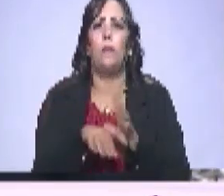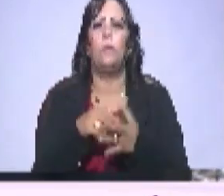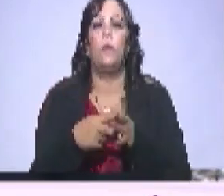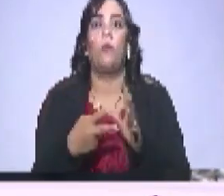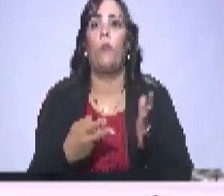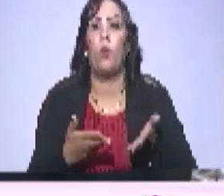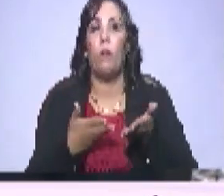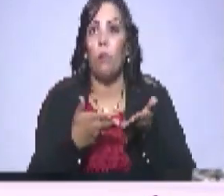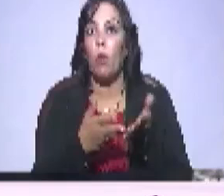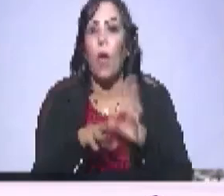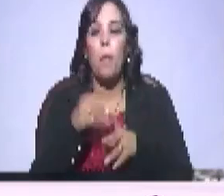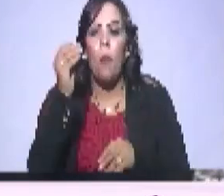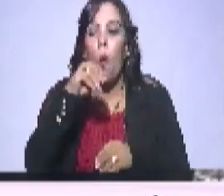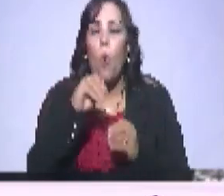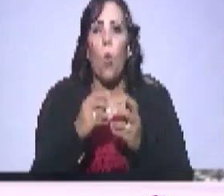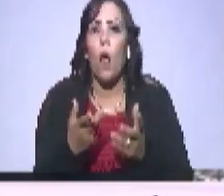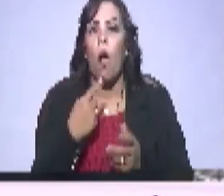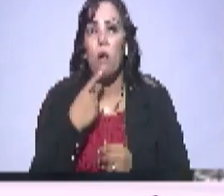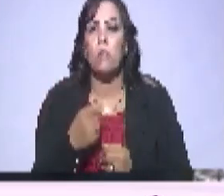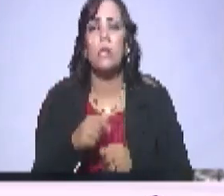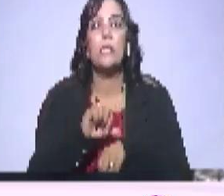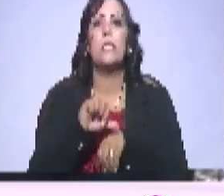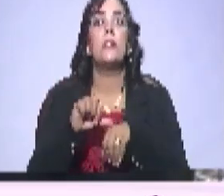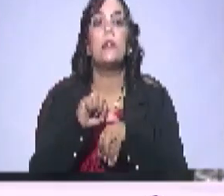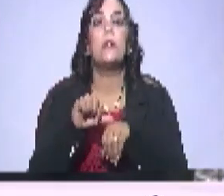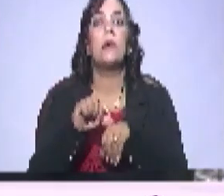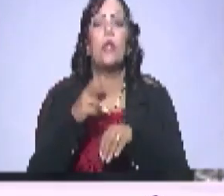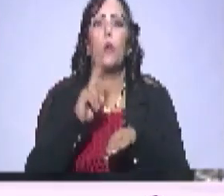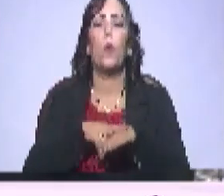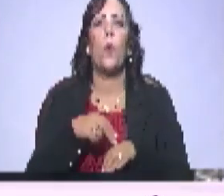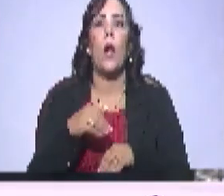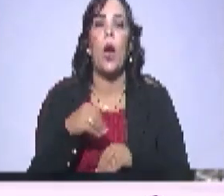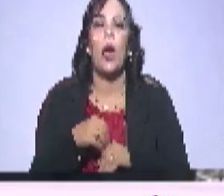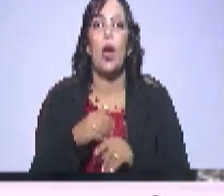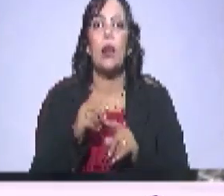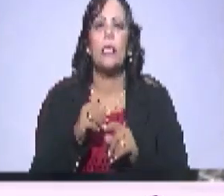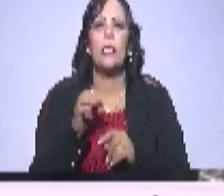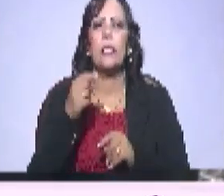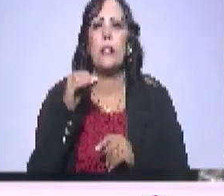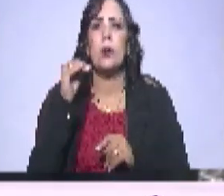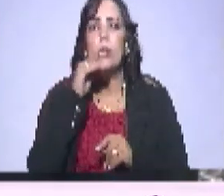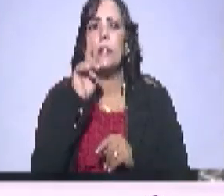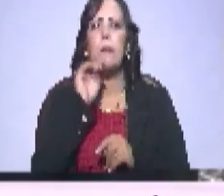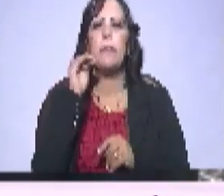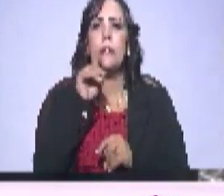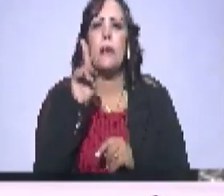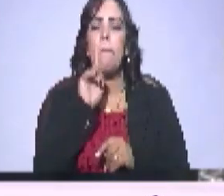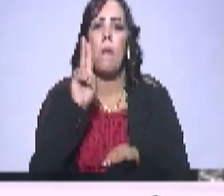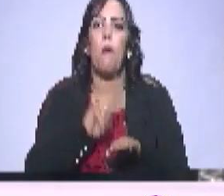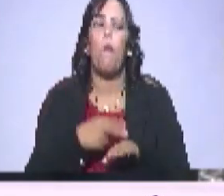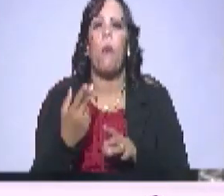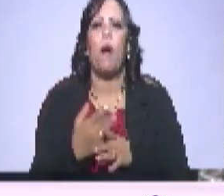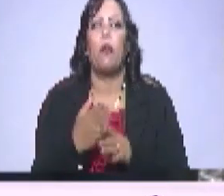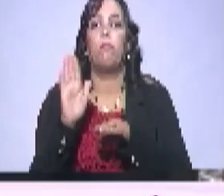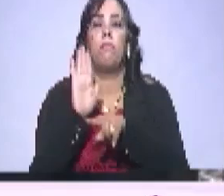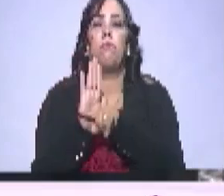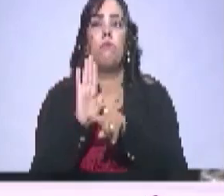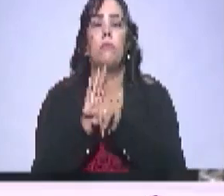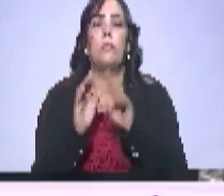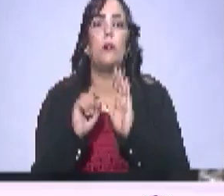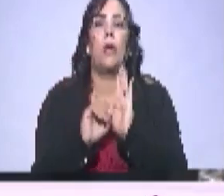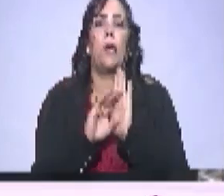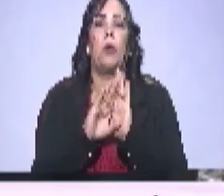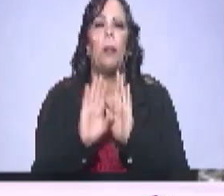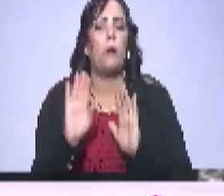حضرتك بتحط لها ايه اصلا؟ بتحط لها زيت وسمسم ومحسن. يعني دقيق وزيت وسمسم